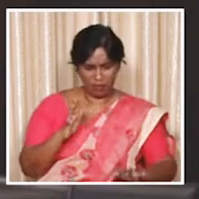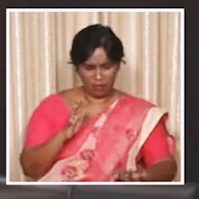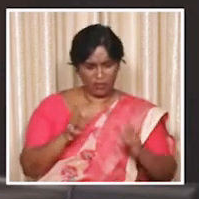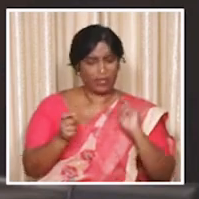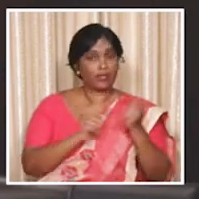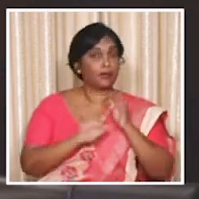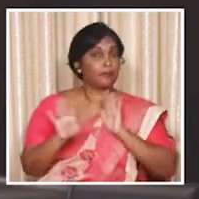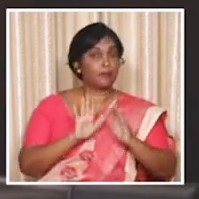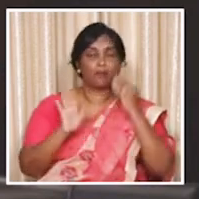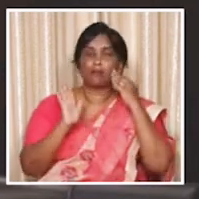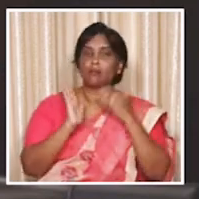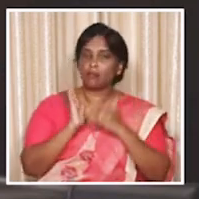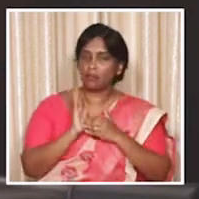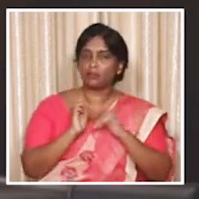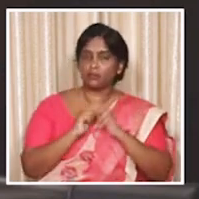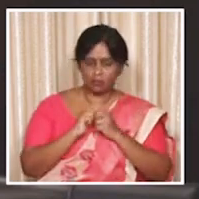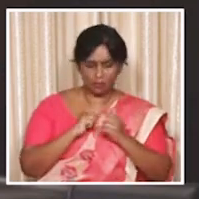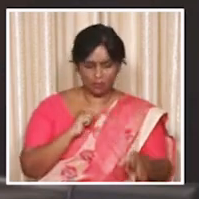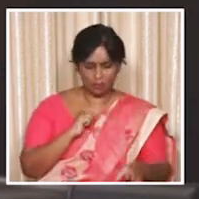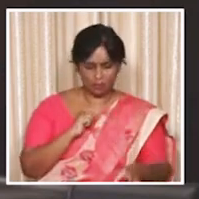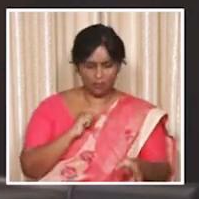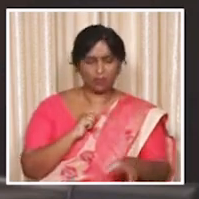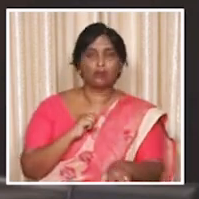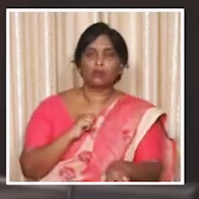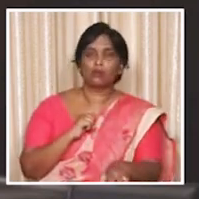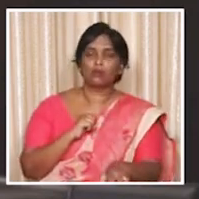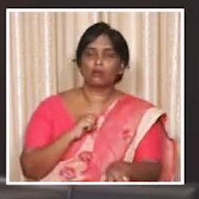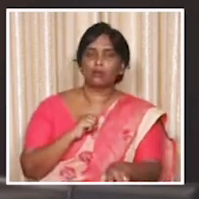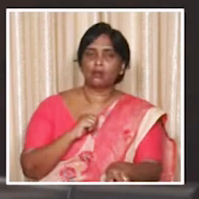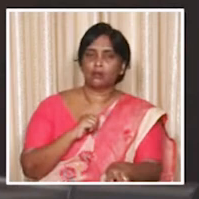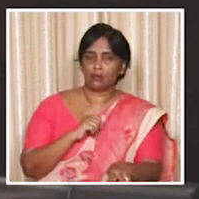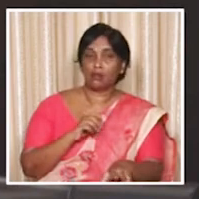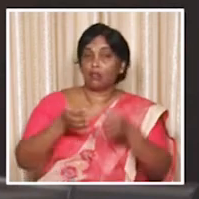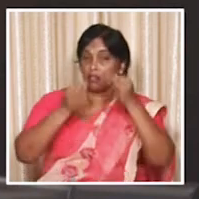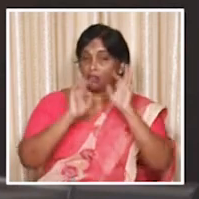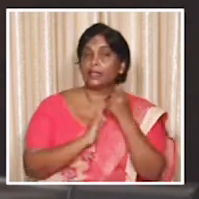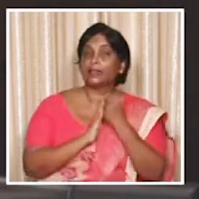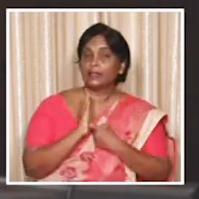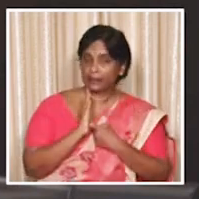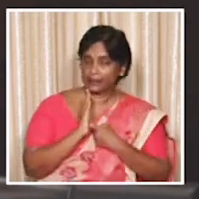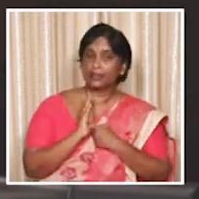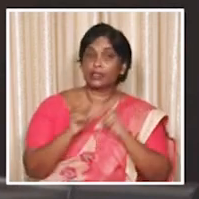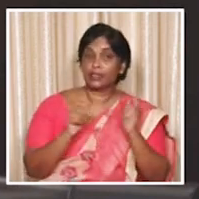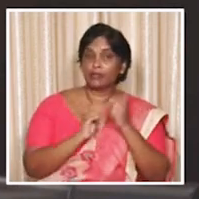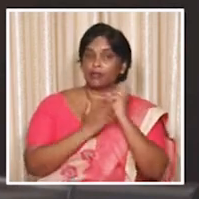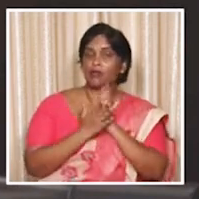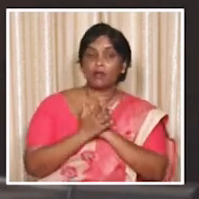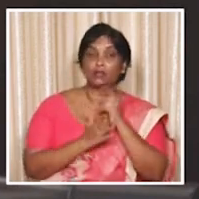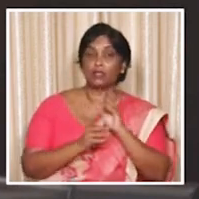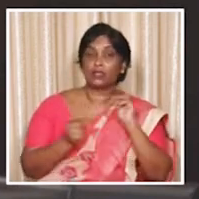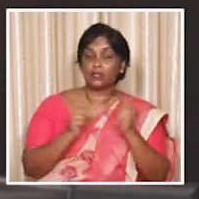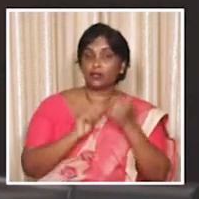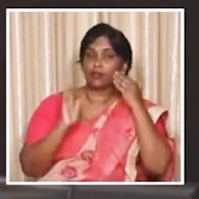ක්‍රිකට් පරිපාලනය සම්බන්ධයෙන් ගැටලුව විසඳලා ඒ සම්බන්ධයෙන් හරි නීතියක් ක්‍රිකට් ව්‍යවස්ථාවක් නෙවෙයි